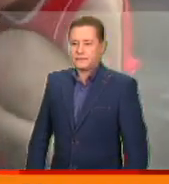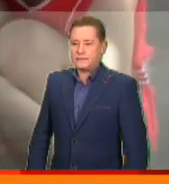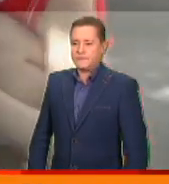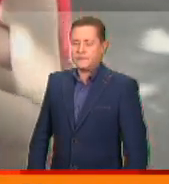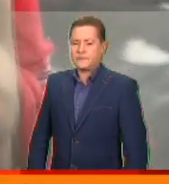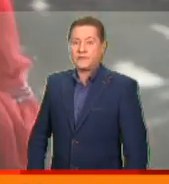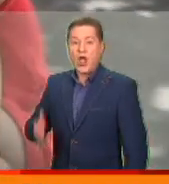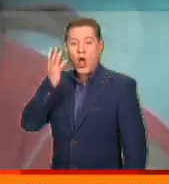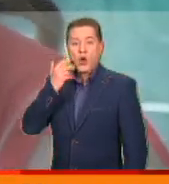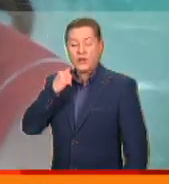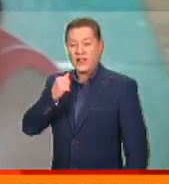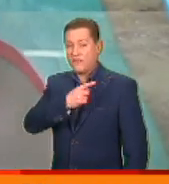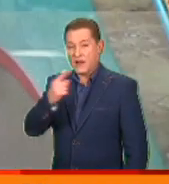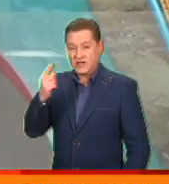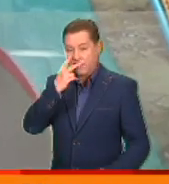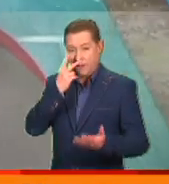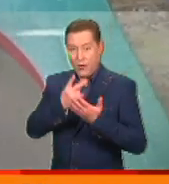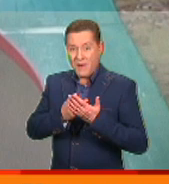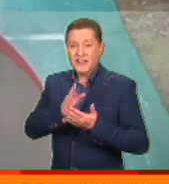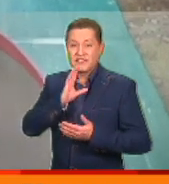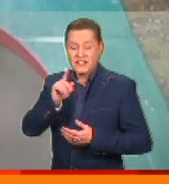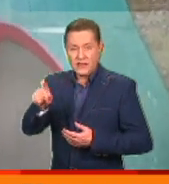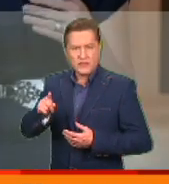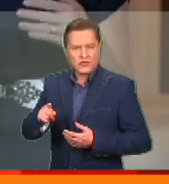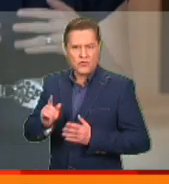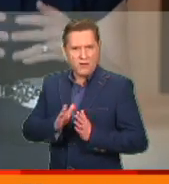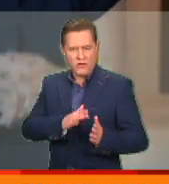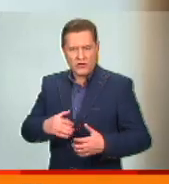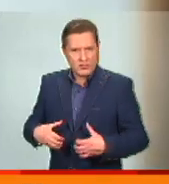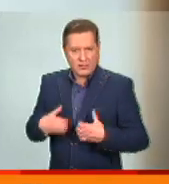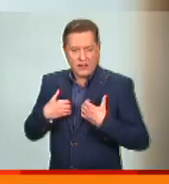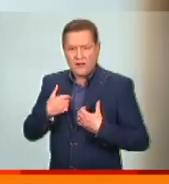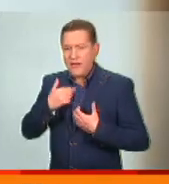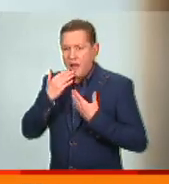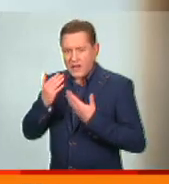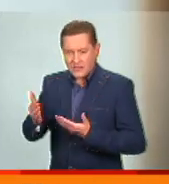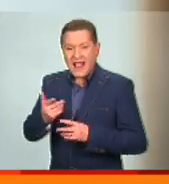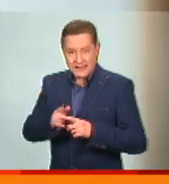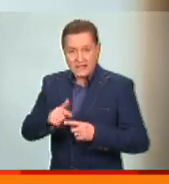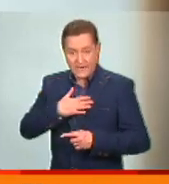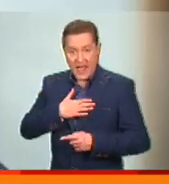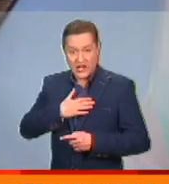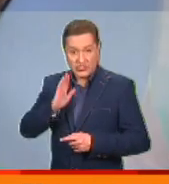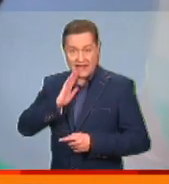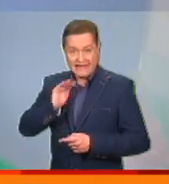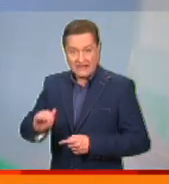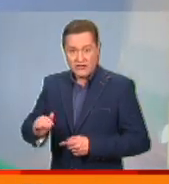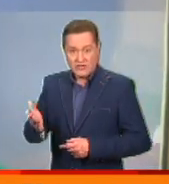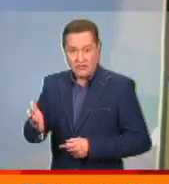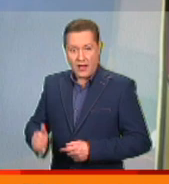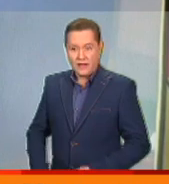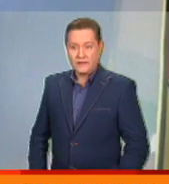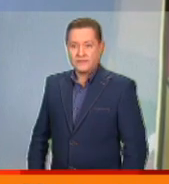Коли ми вперше побачили її, вона поводилася жахливо. І я перепитала, це наша дівчинка?